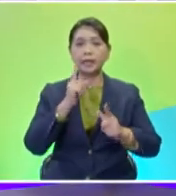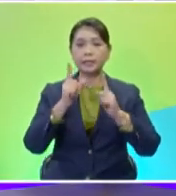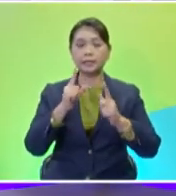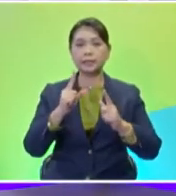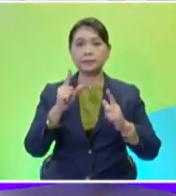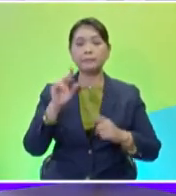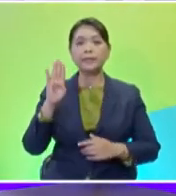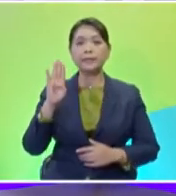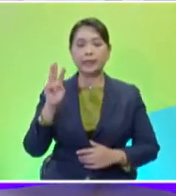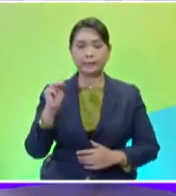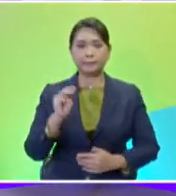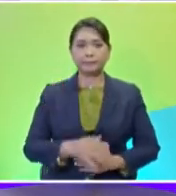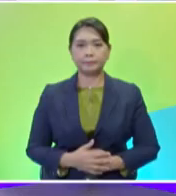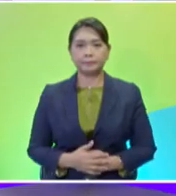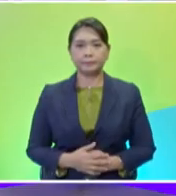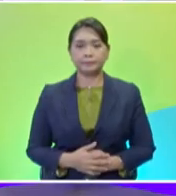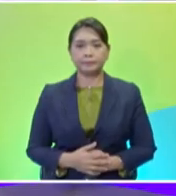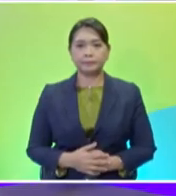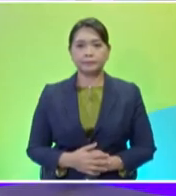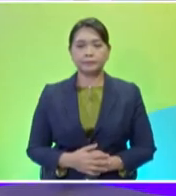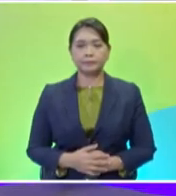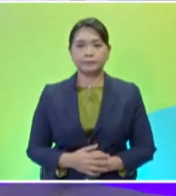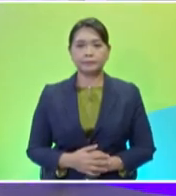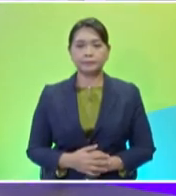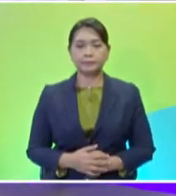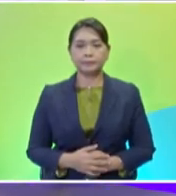meraih Prabu hari ini kita bersama-sama